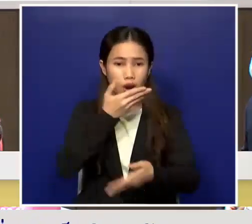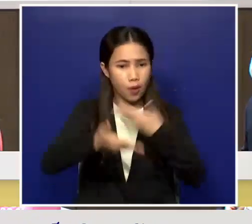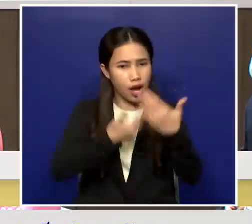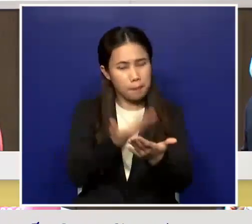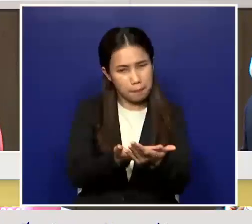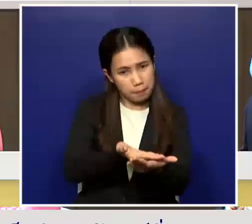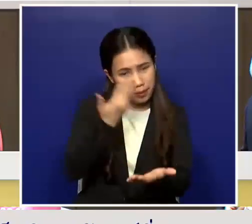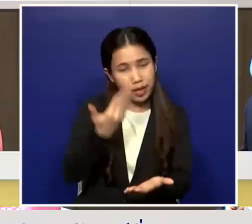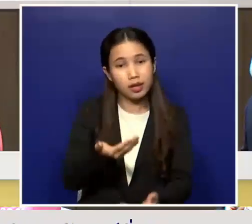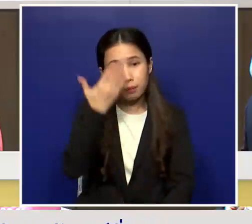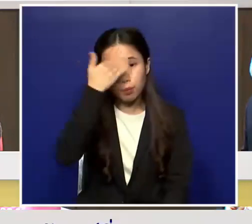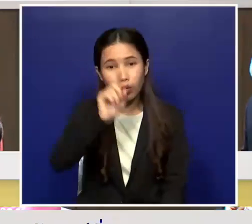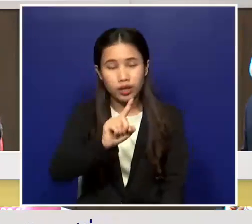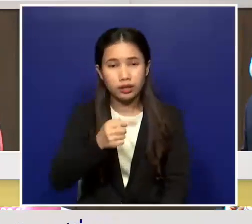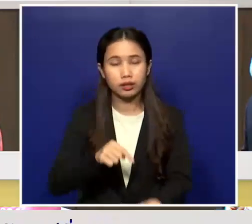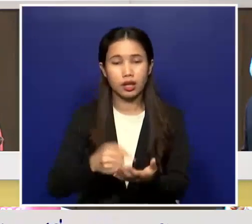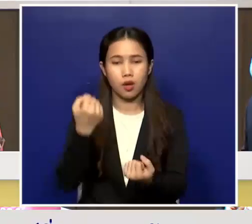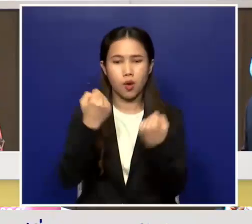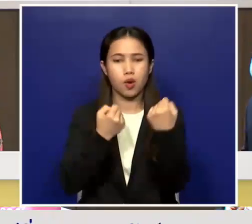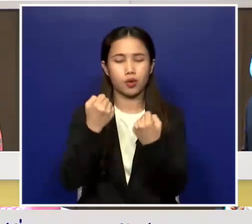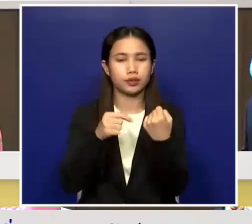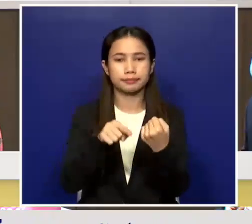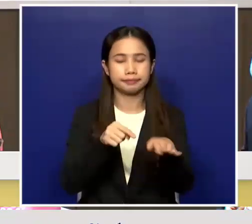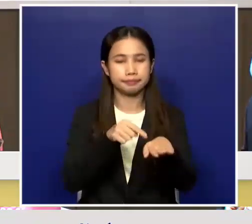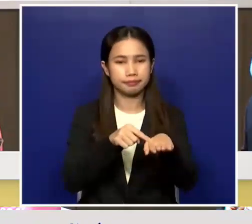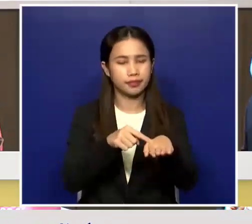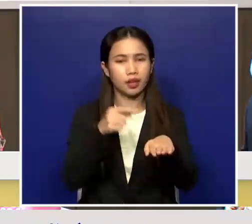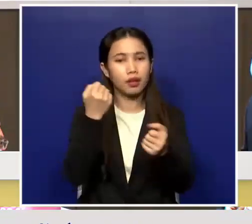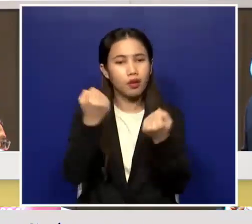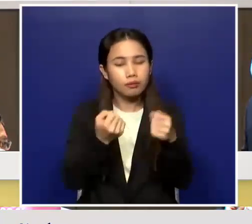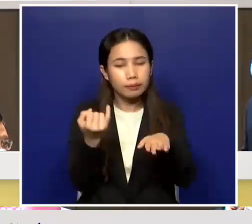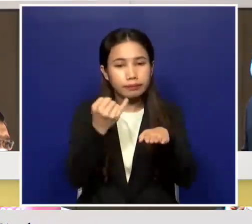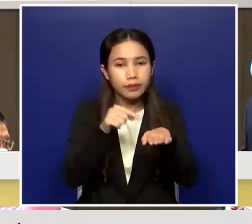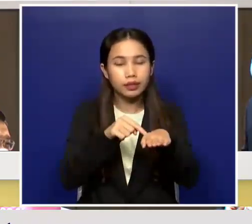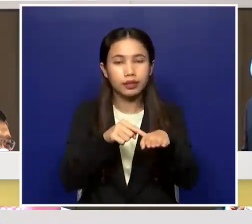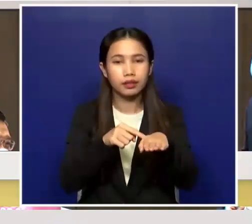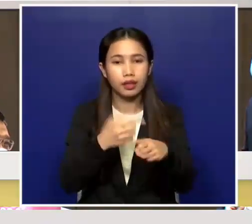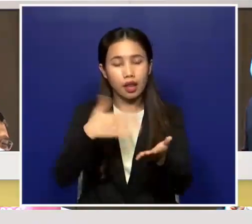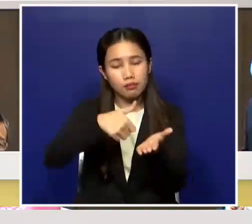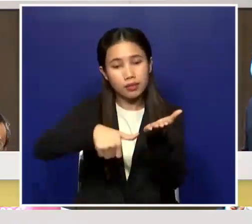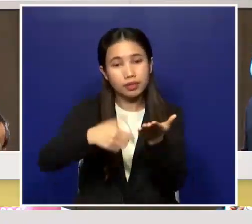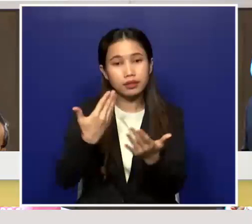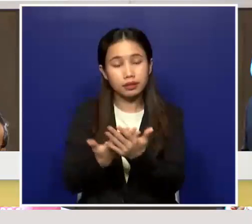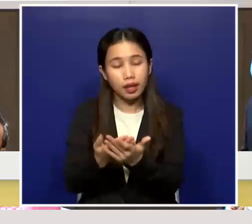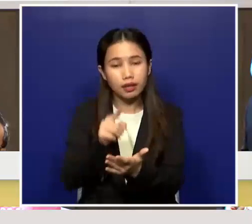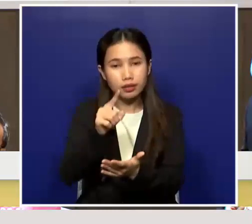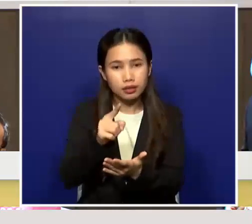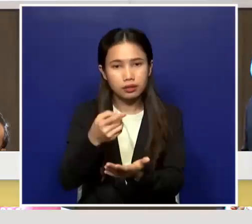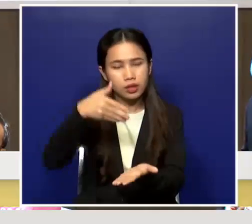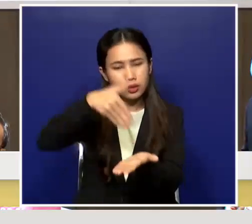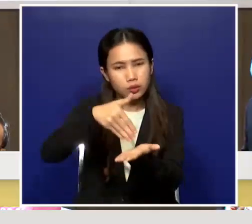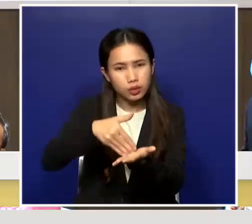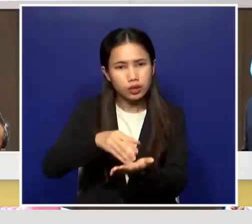ยขายแพงกับเพราะว่าทั้งที่เป็นรถแหนบนี่คือใบเสร็จนะแล้วก็เวลาประมูลนะถูกกว่าราคากลาง